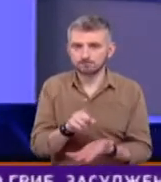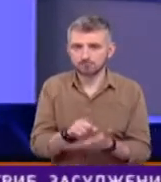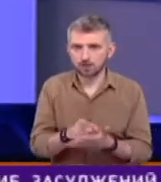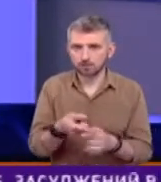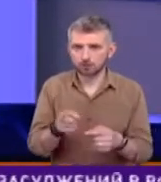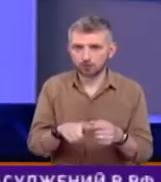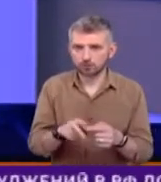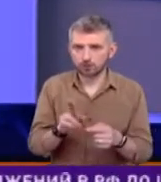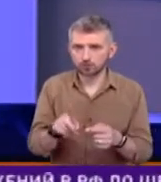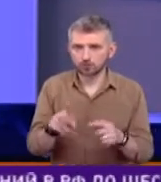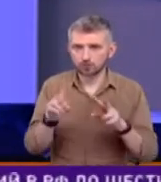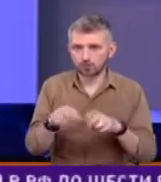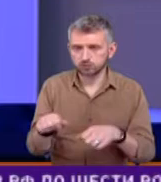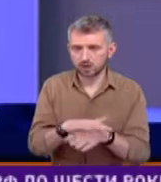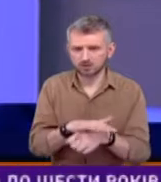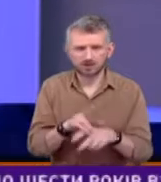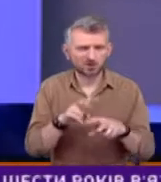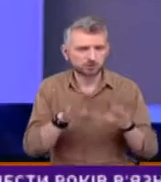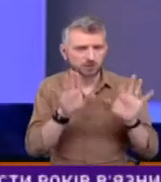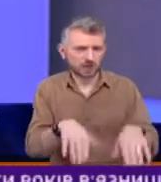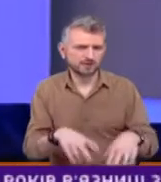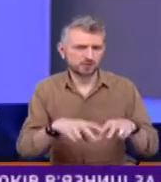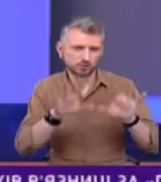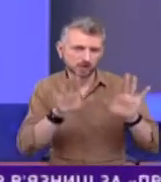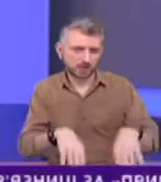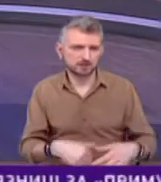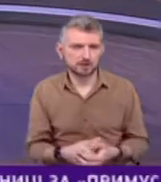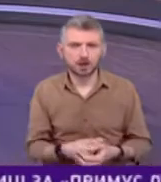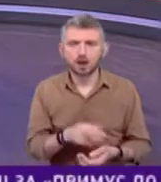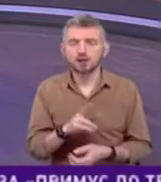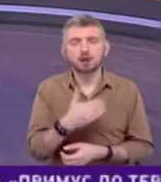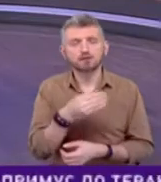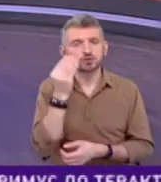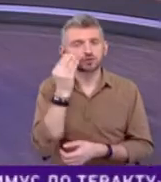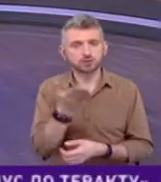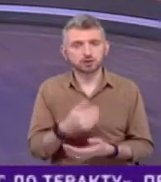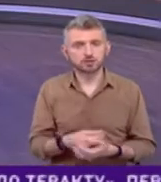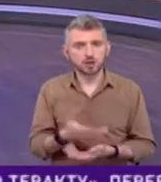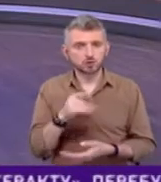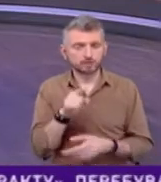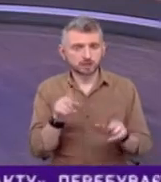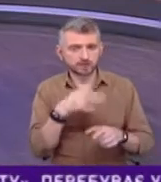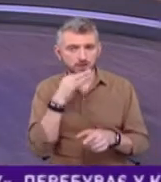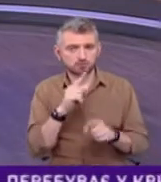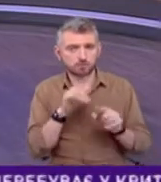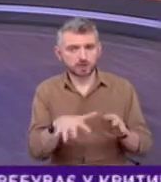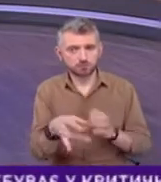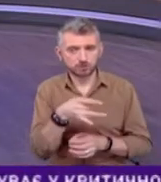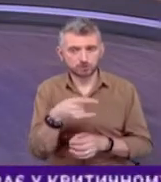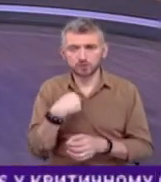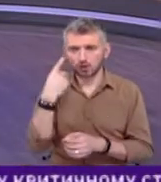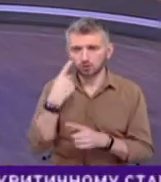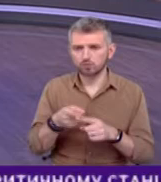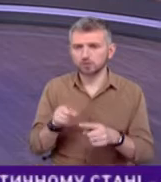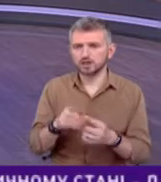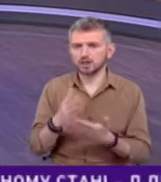ну... Розбиратися, і там радники... Розберися. А як ваша от, думка, якщо ви теж сказали про парламентську республіку? Я думаю, що це є